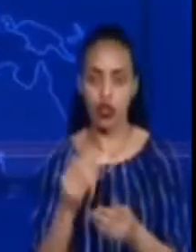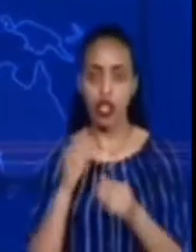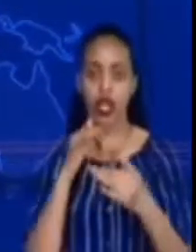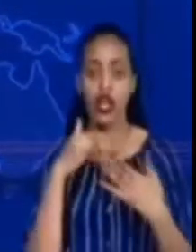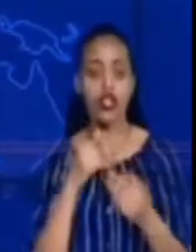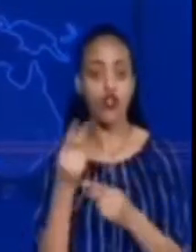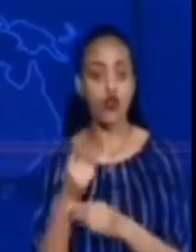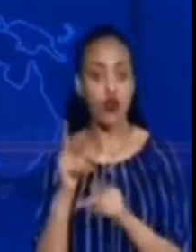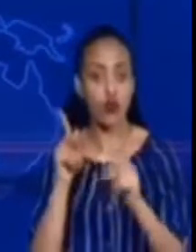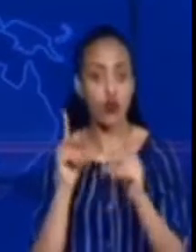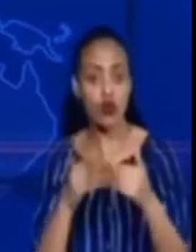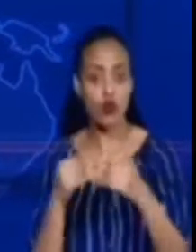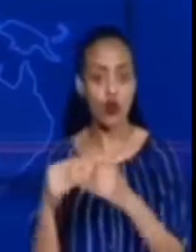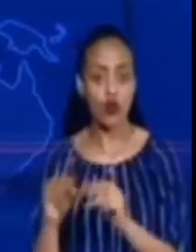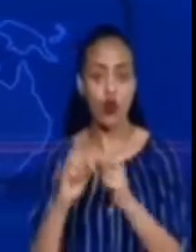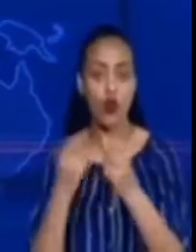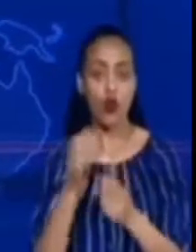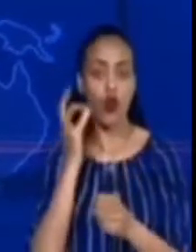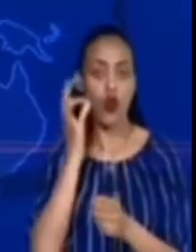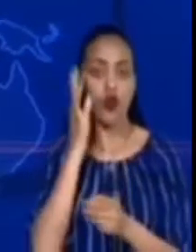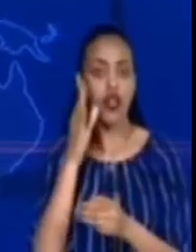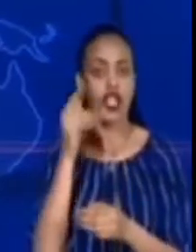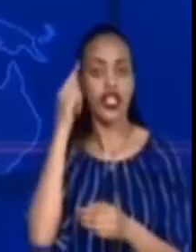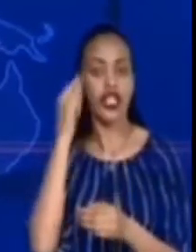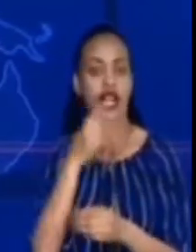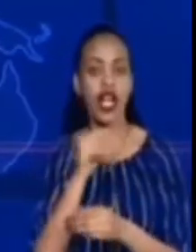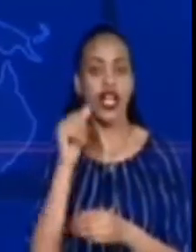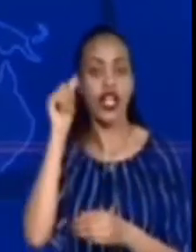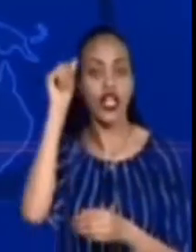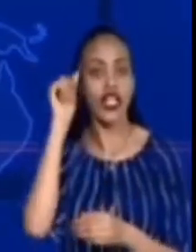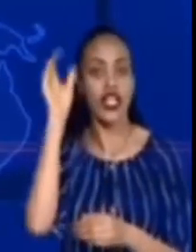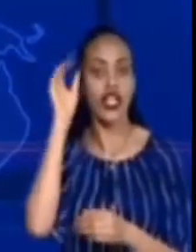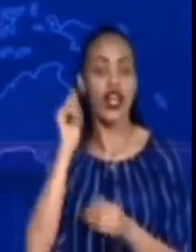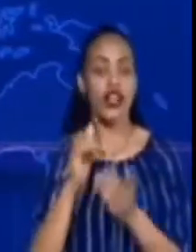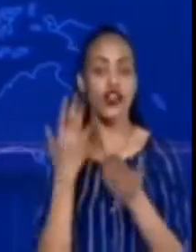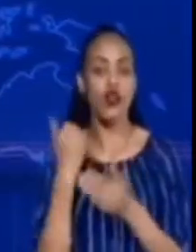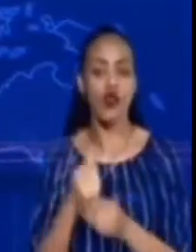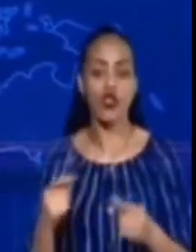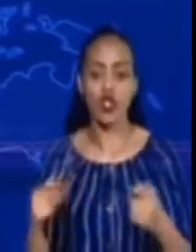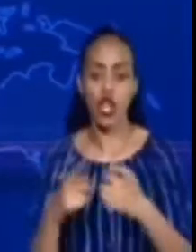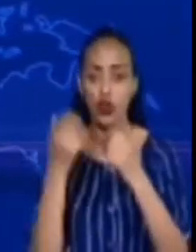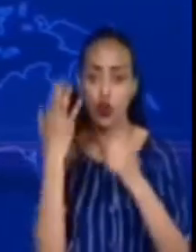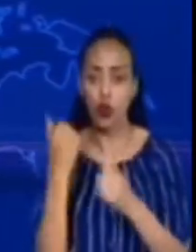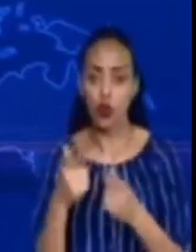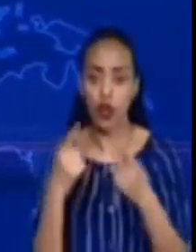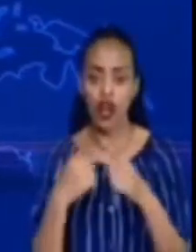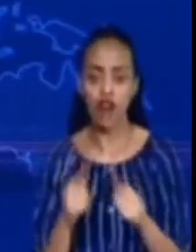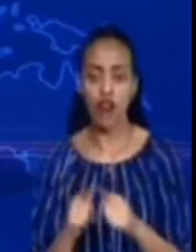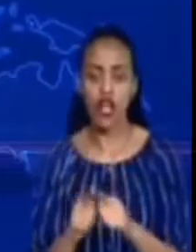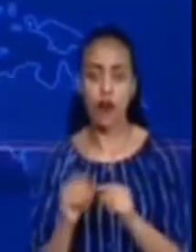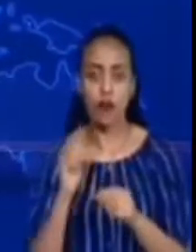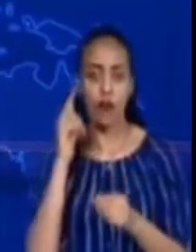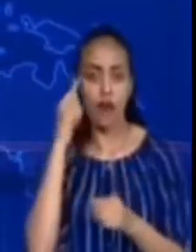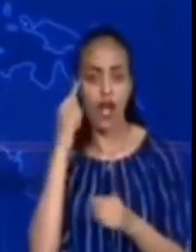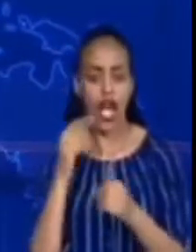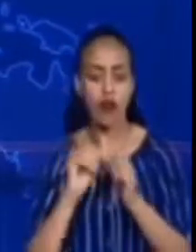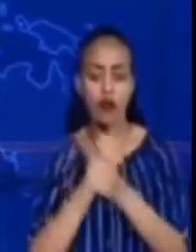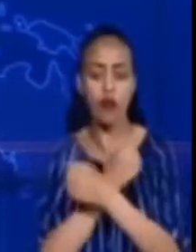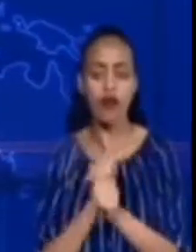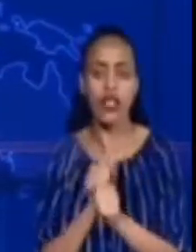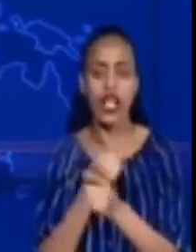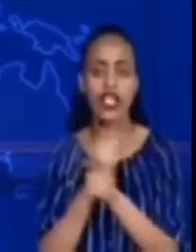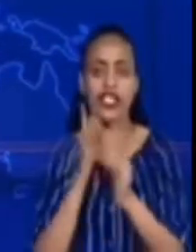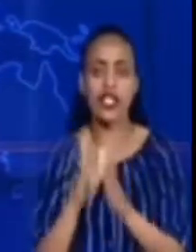አቃተን እኮ አሁን በቃ ሀፋዛና ፓምፐርስ ነው የምናደርጉለት በቃ ፓምፐርስ እናደርጉለታለን በቃ እርሶ እየሳቱ